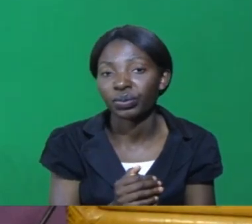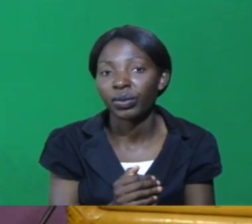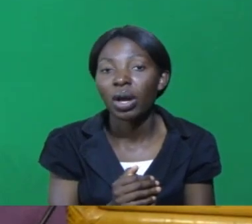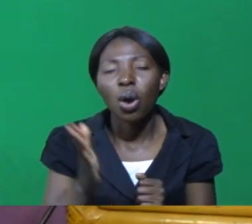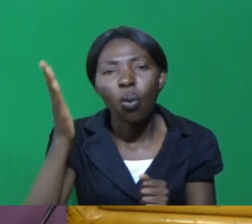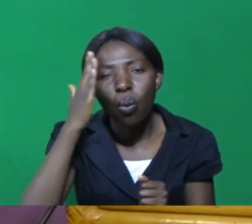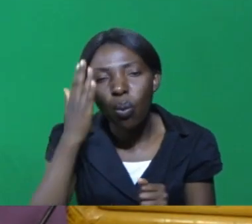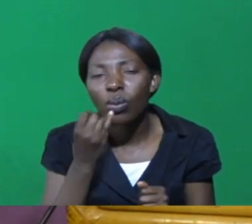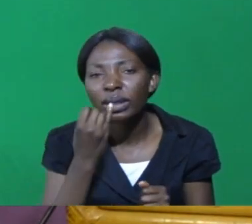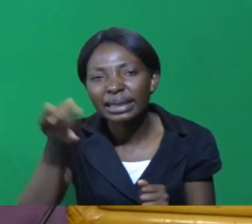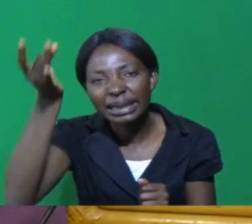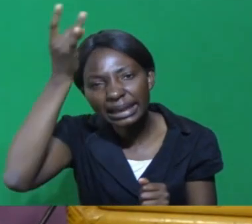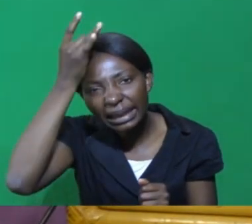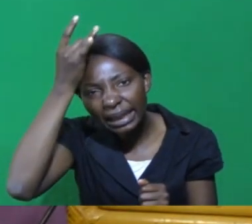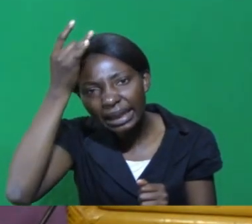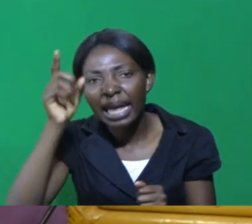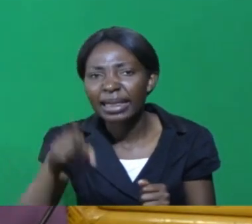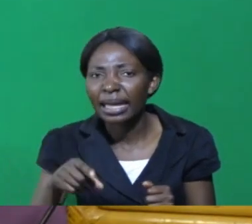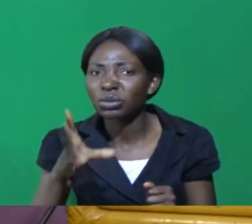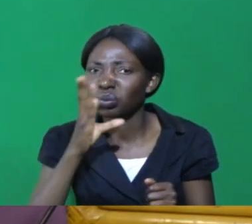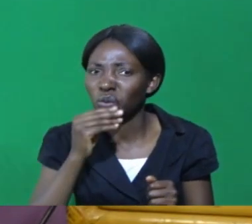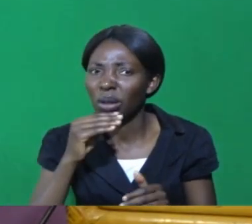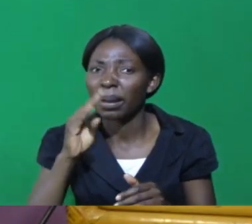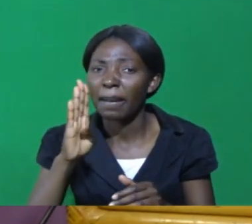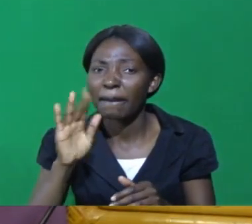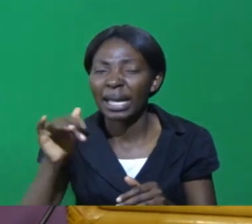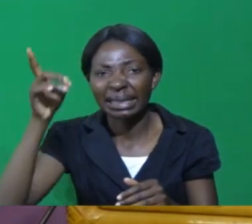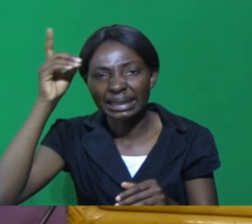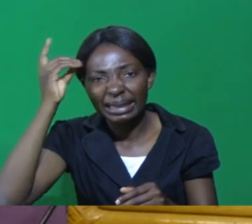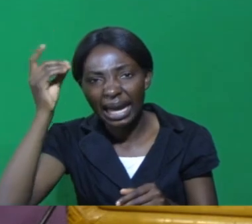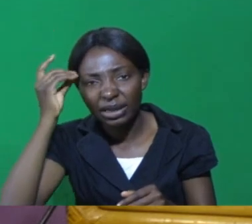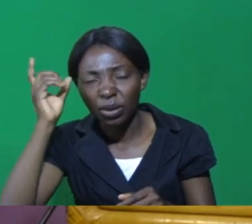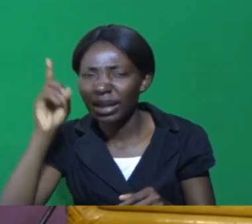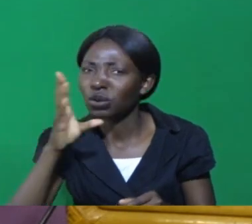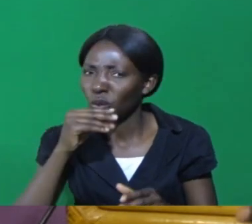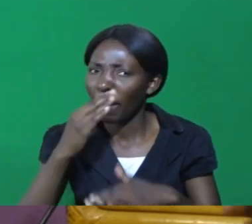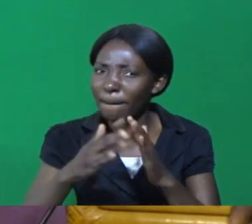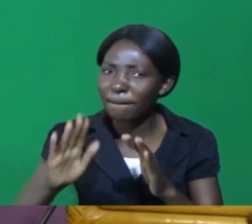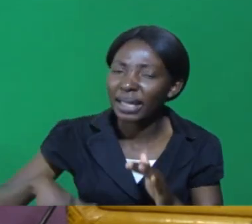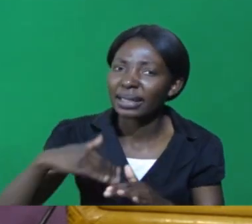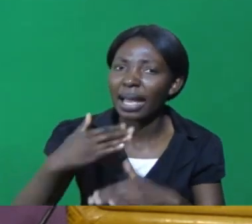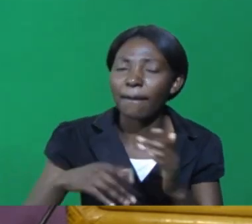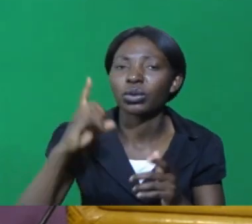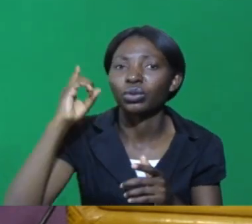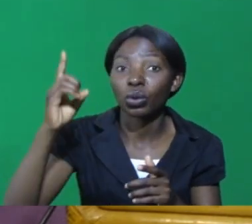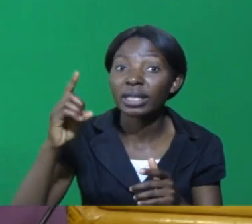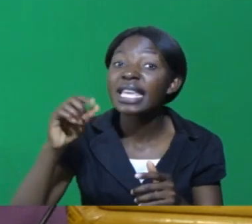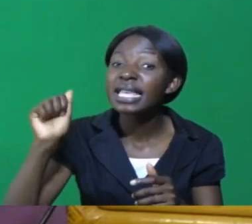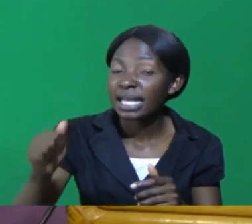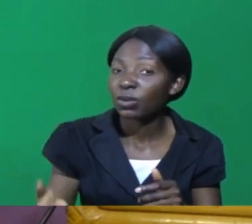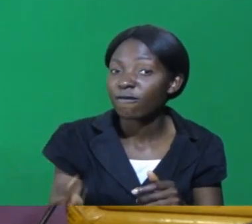ndiani mambo akaprofitwa naDhaniel anomhura Mwari? Taona kuti mambo uyu anowanikwa pamwe